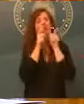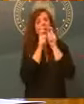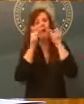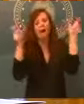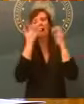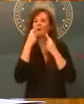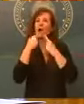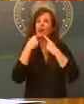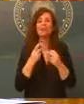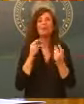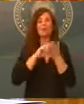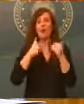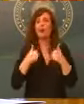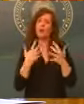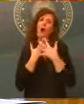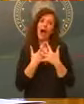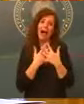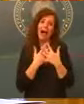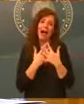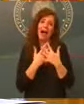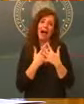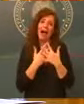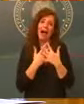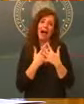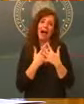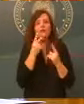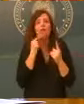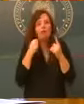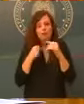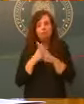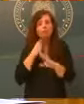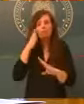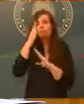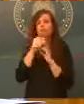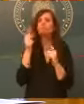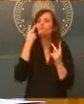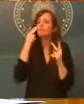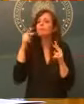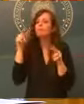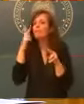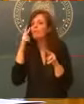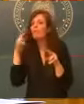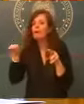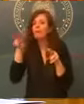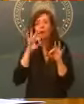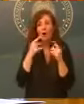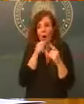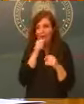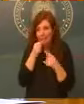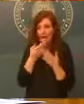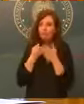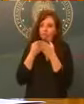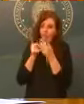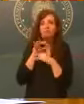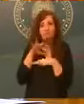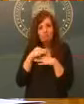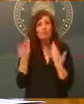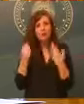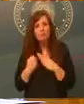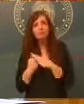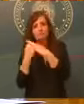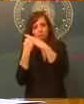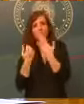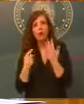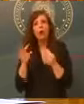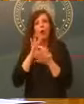al paese. e andremo a monitorare e ad aiutare i dirigenti scolastici, gli uffici scolastici regionali, a fare in modo, insieme